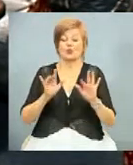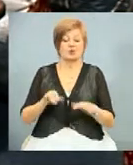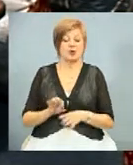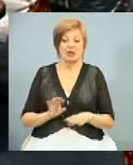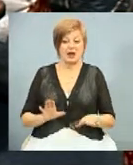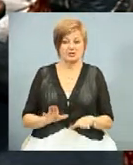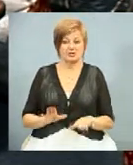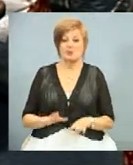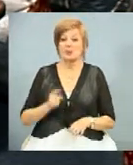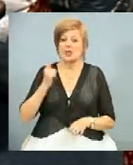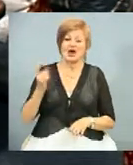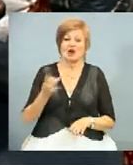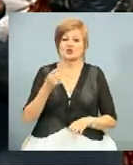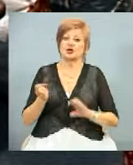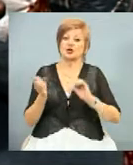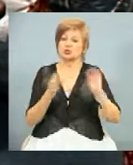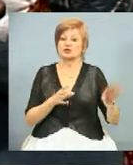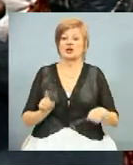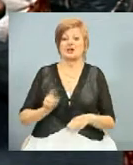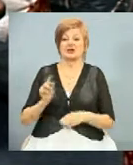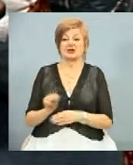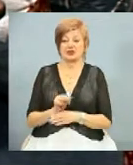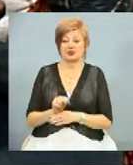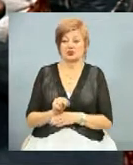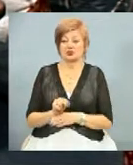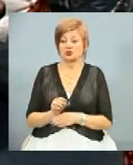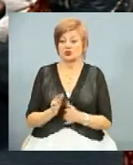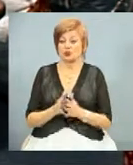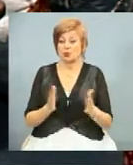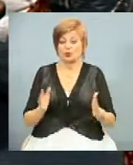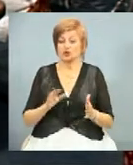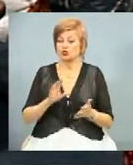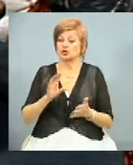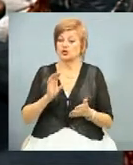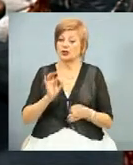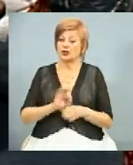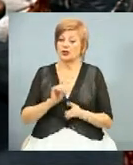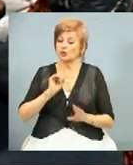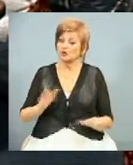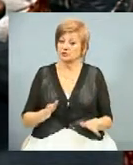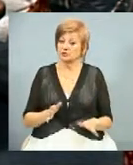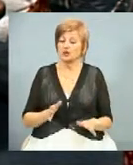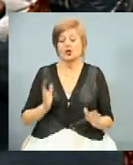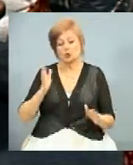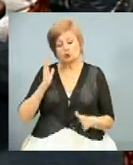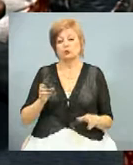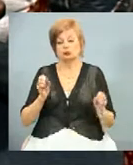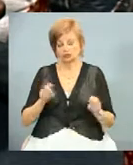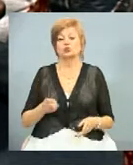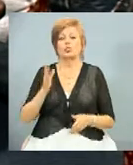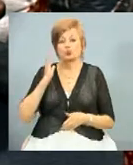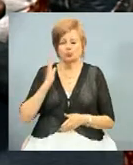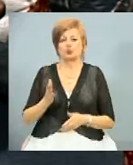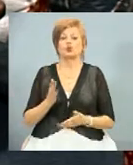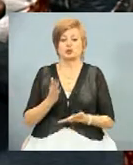А якщо один раз ти відніс його в майстерню, то більше комп'ютер не буде взагалі хворіти? Чи все одно він має ризик надалі? Має ризик.